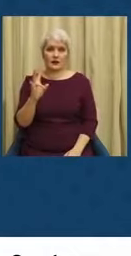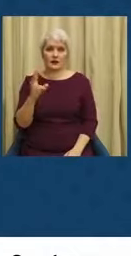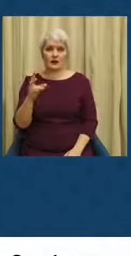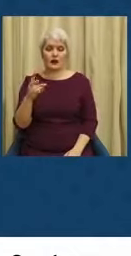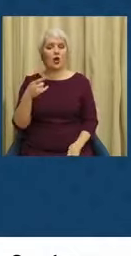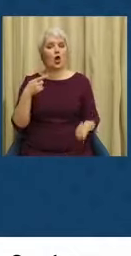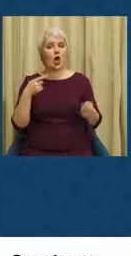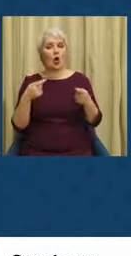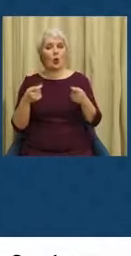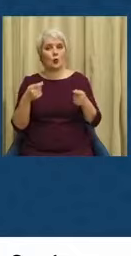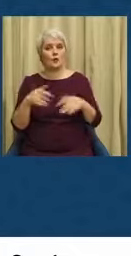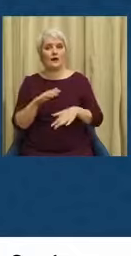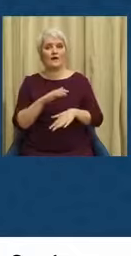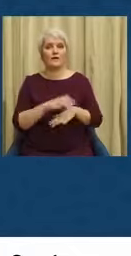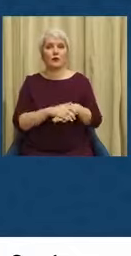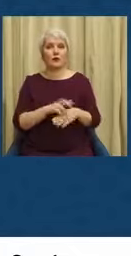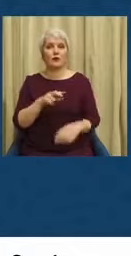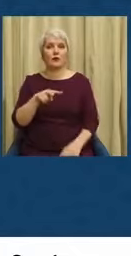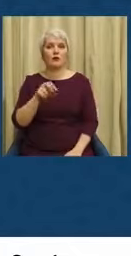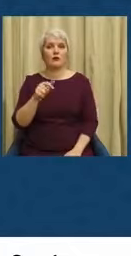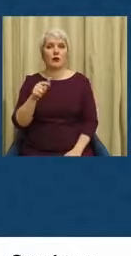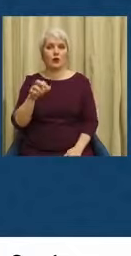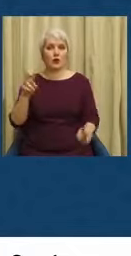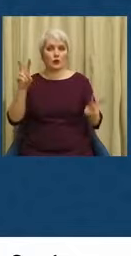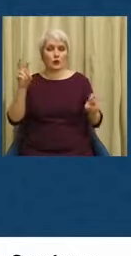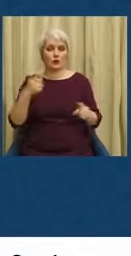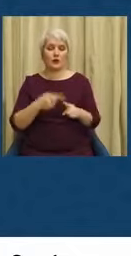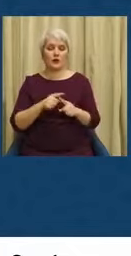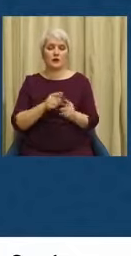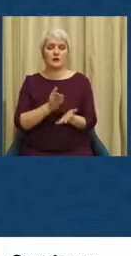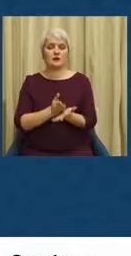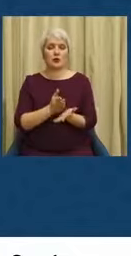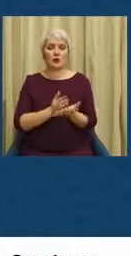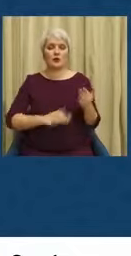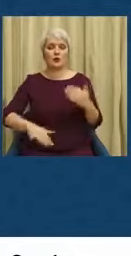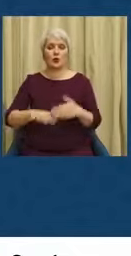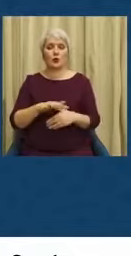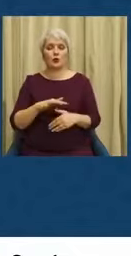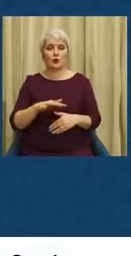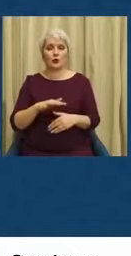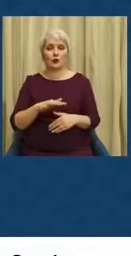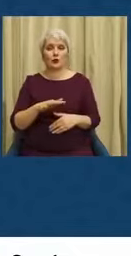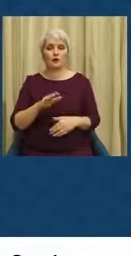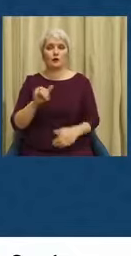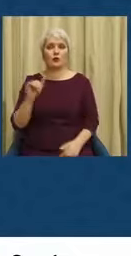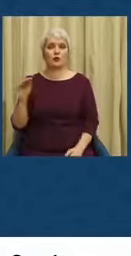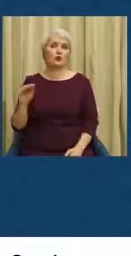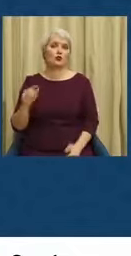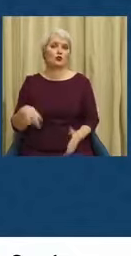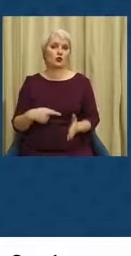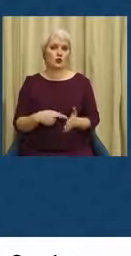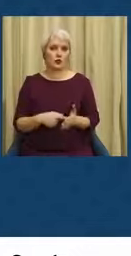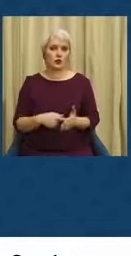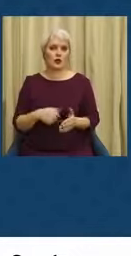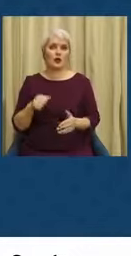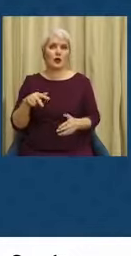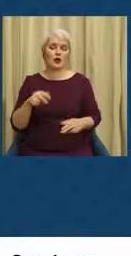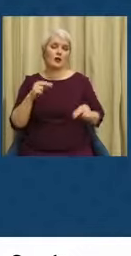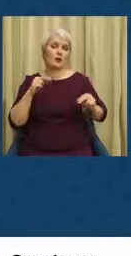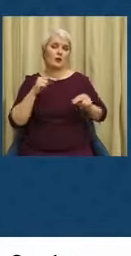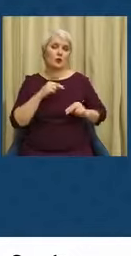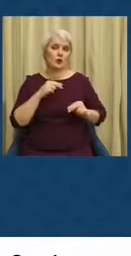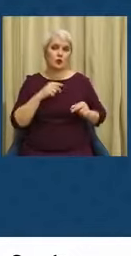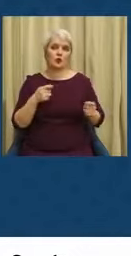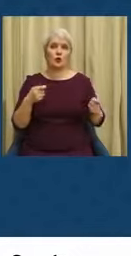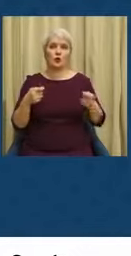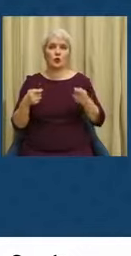вона фондом Благо, який знаходиться територіально, вони знаходяться в Ужгороді, але працюють,